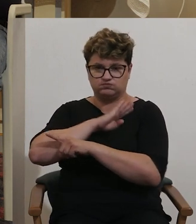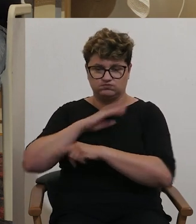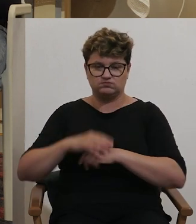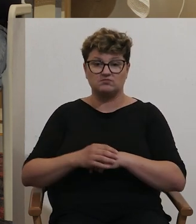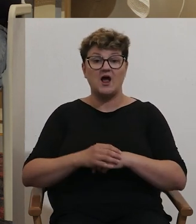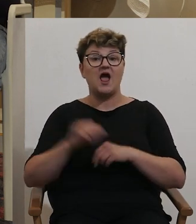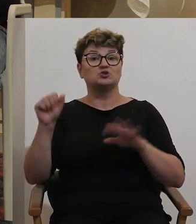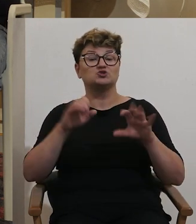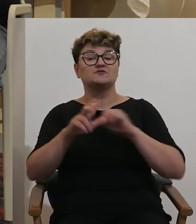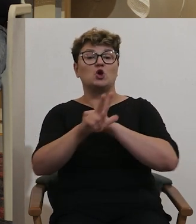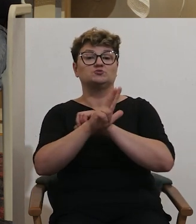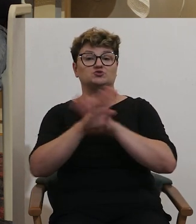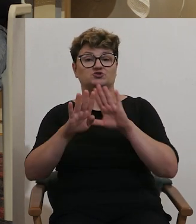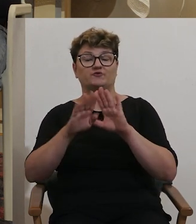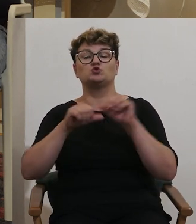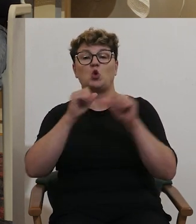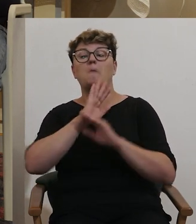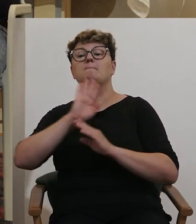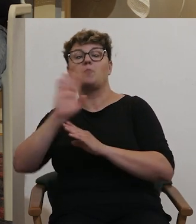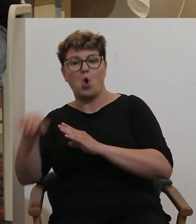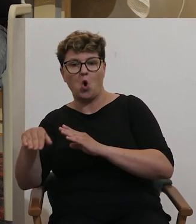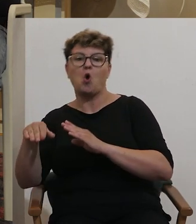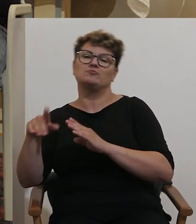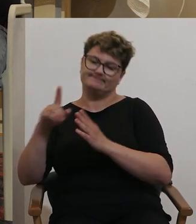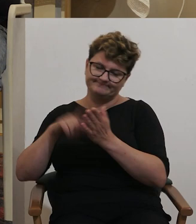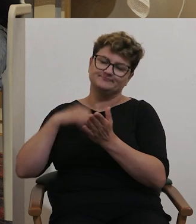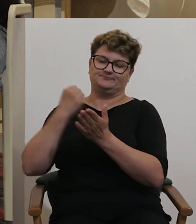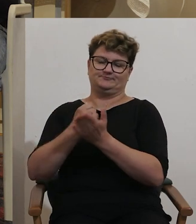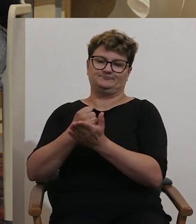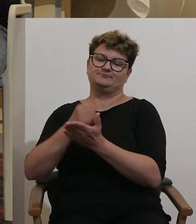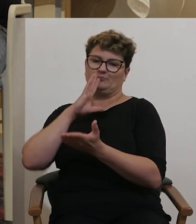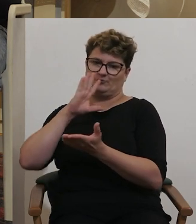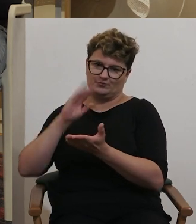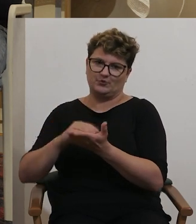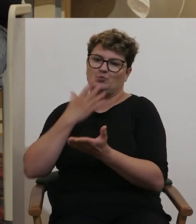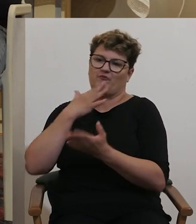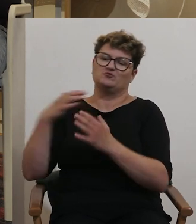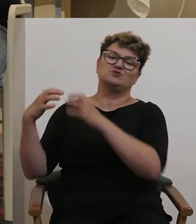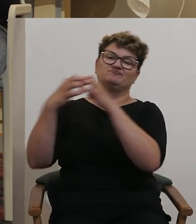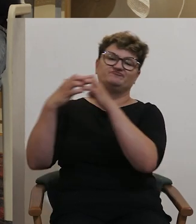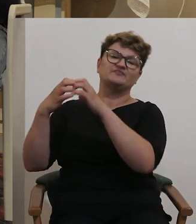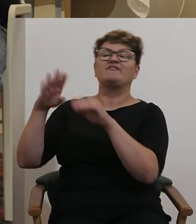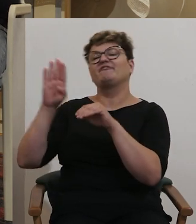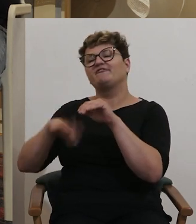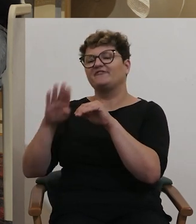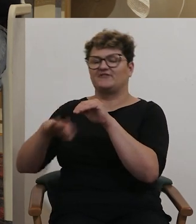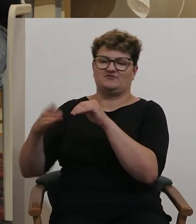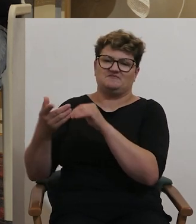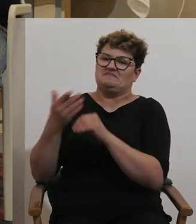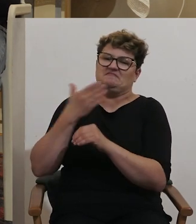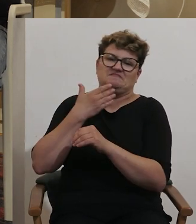roku znowu zaczęto mówić, że to było starcie bez większego znaczenia operacyjnego,